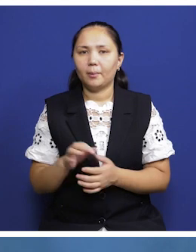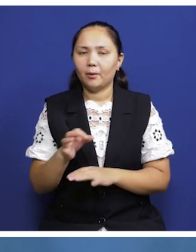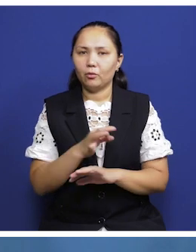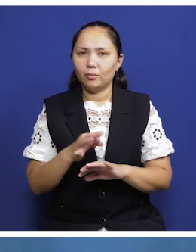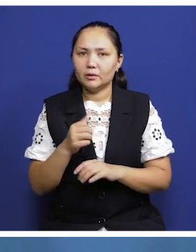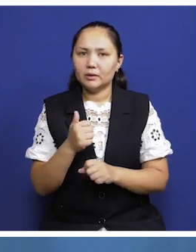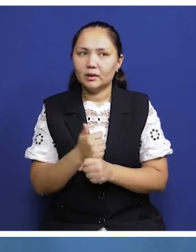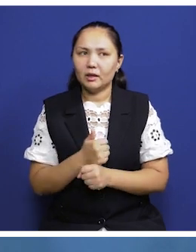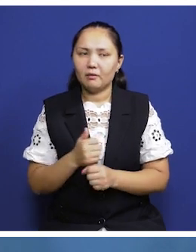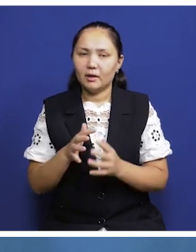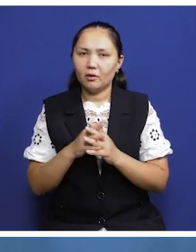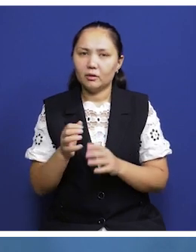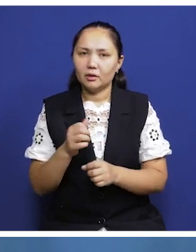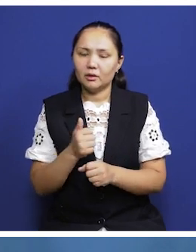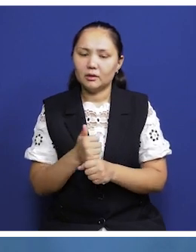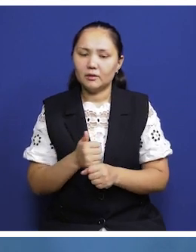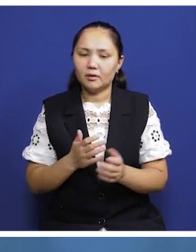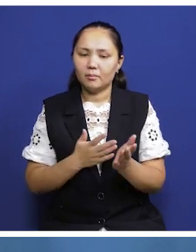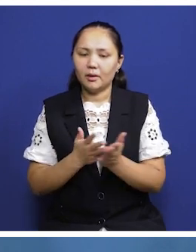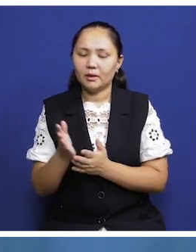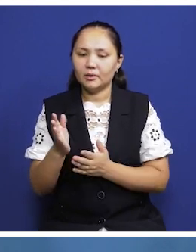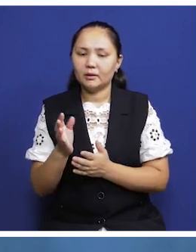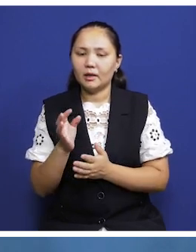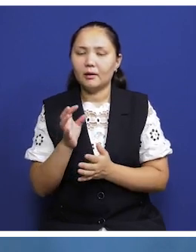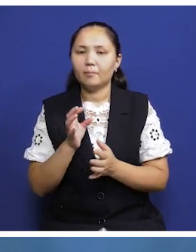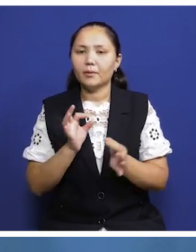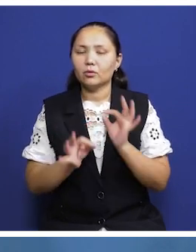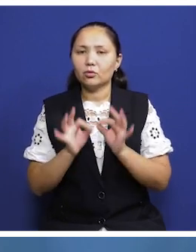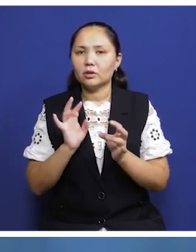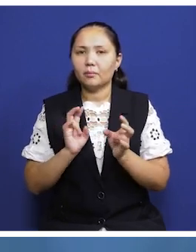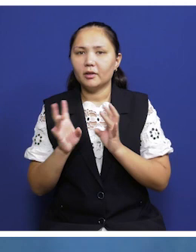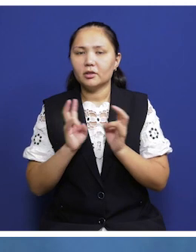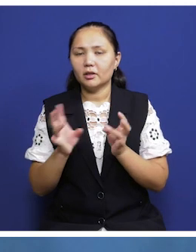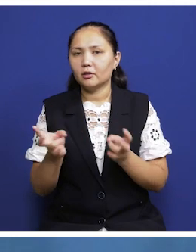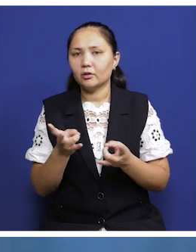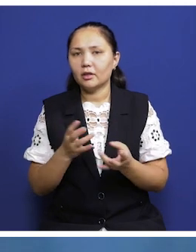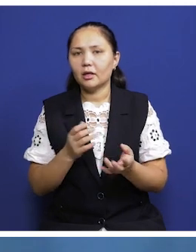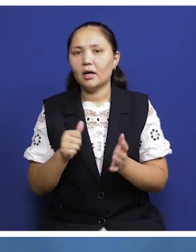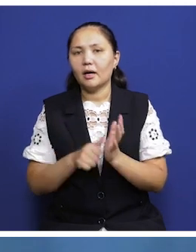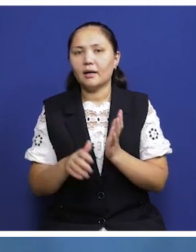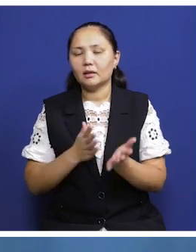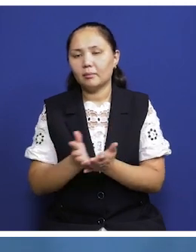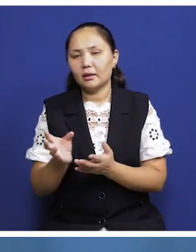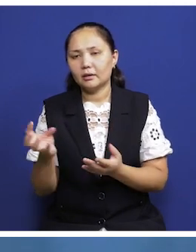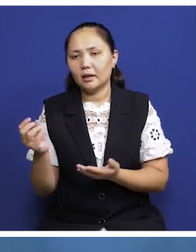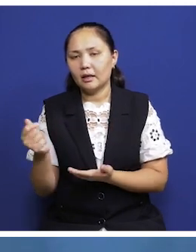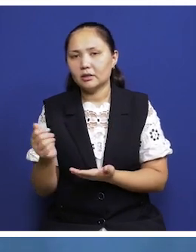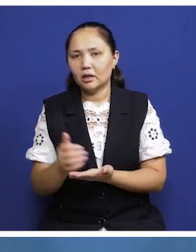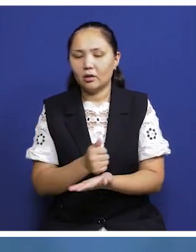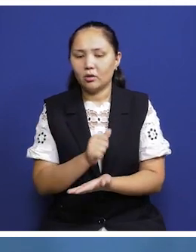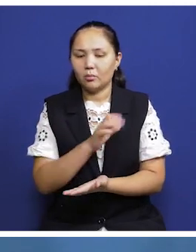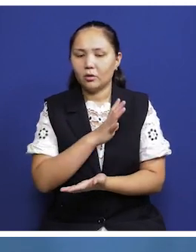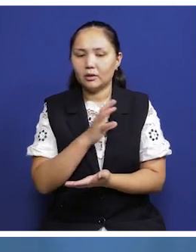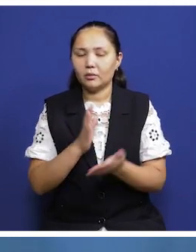akımı, ağıl akımları bu bağıtta dürüst jumıs jasaw kerek, 6 bağıt boyunca karşılandıru bolat. Mal şarbası, ösüm